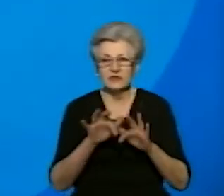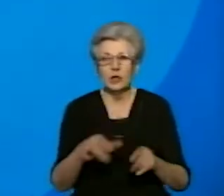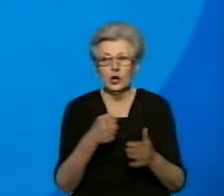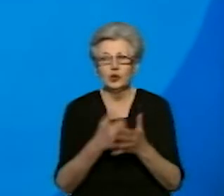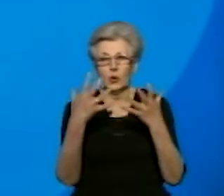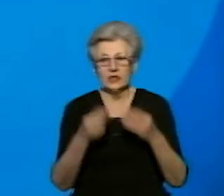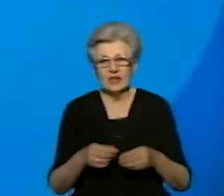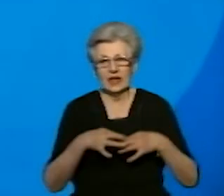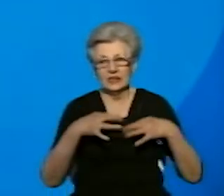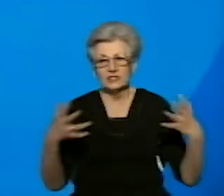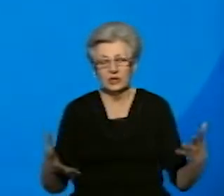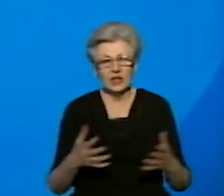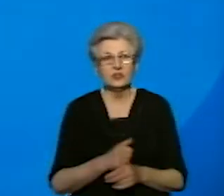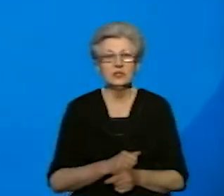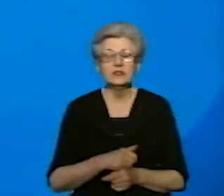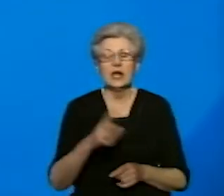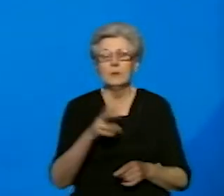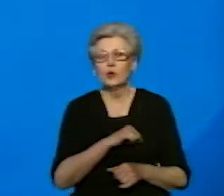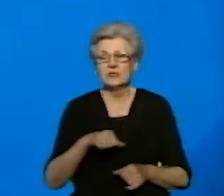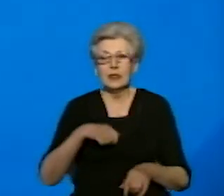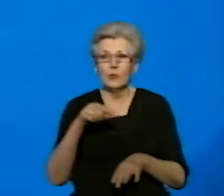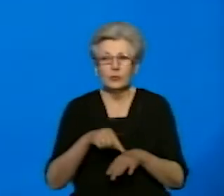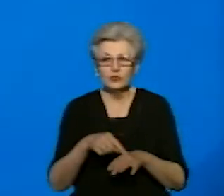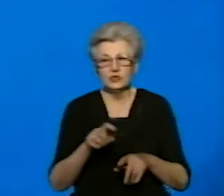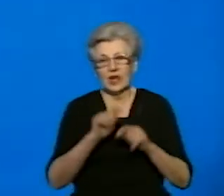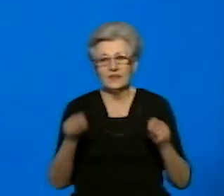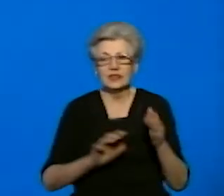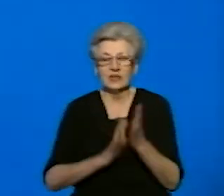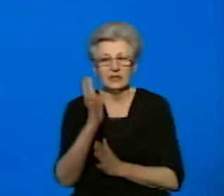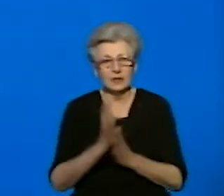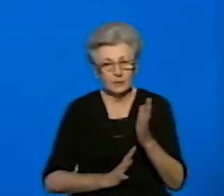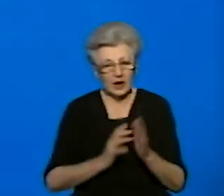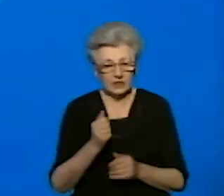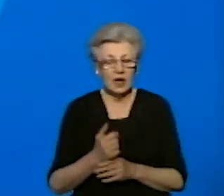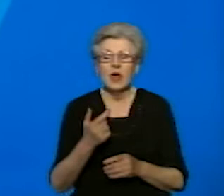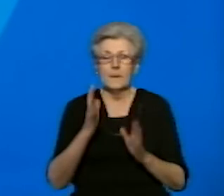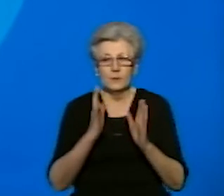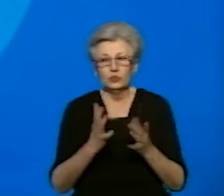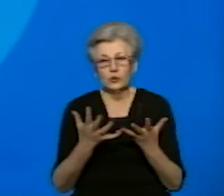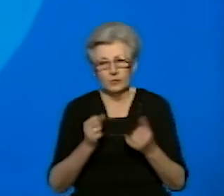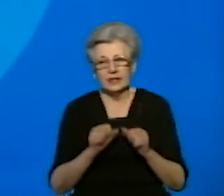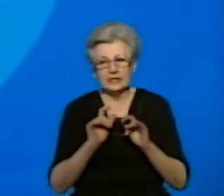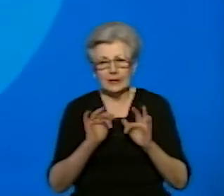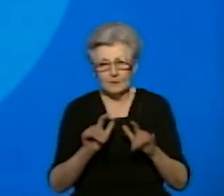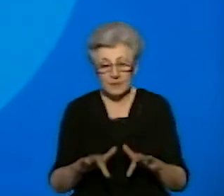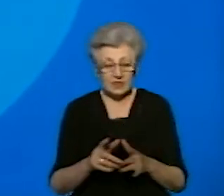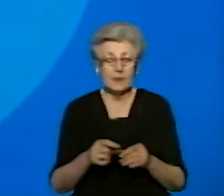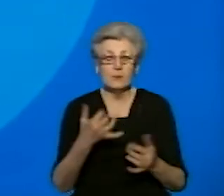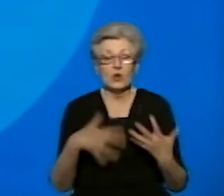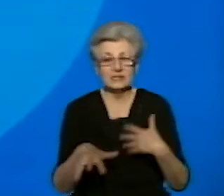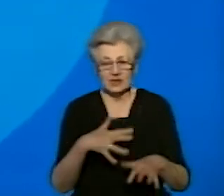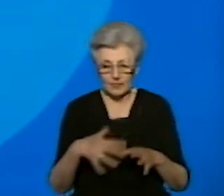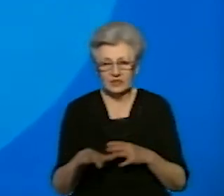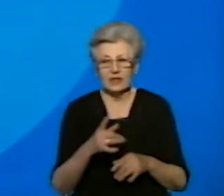анкети про самопочуття та відкриті парки. В Ізраїлі та Чехії послаблюють карантин. Як це відбувається, ми запитали у чернівчан,